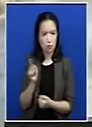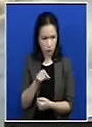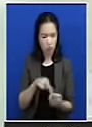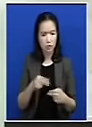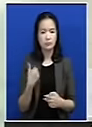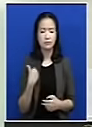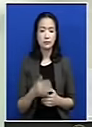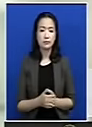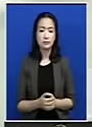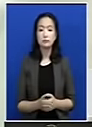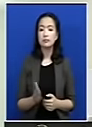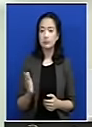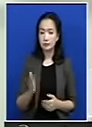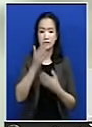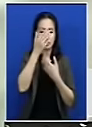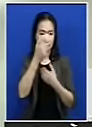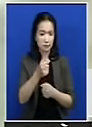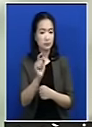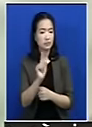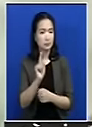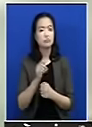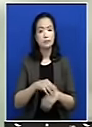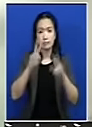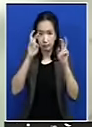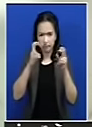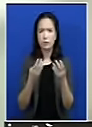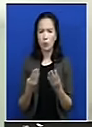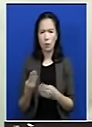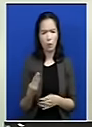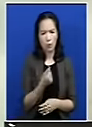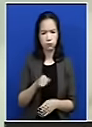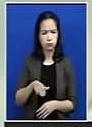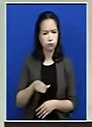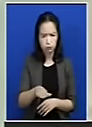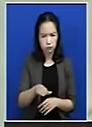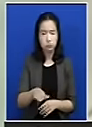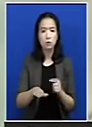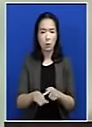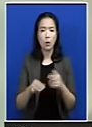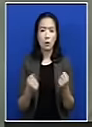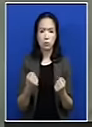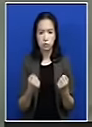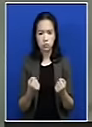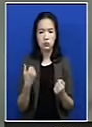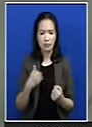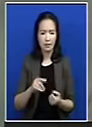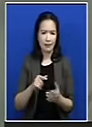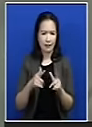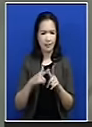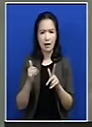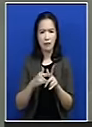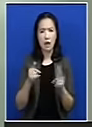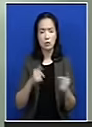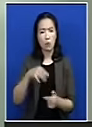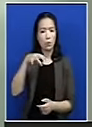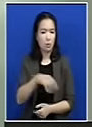ครับ คร ับที่น่าสนใจนอกจากประเด็นเรื่องความเร็วของรถที่ใช้คนที่ขับมีการพบซองยาของ